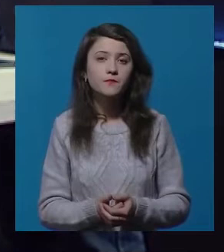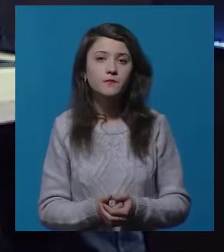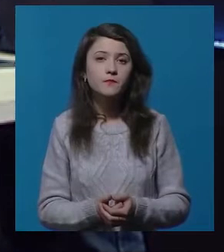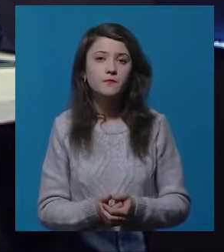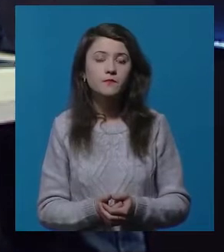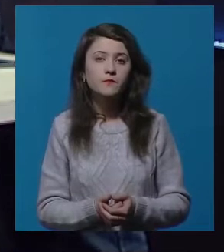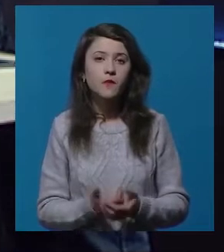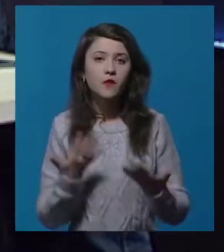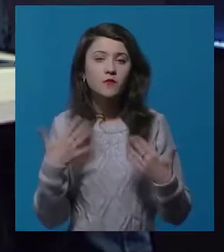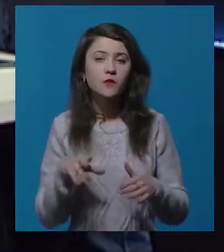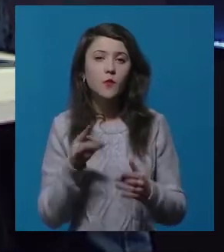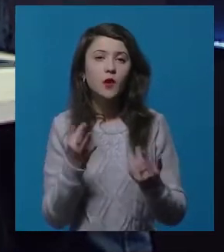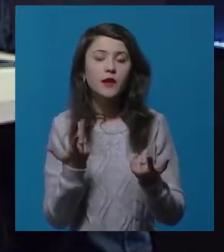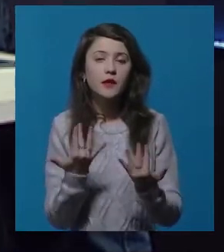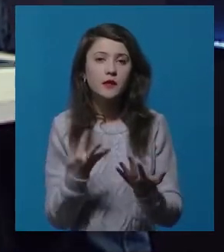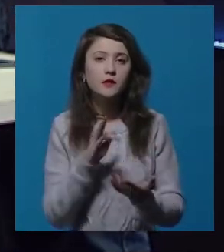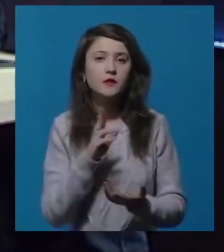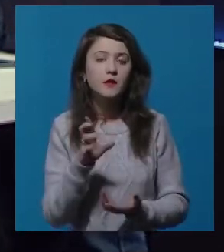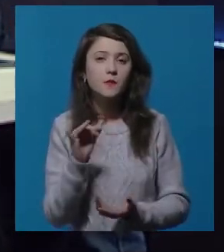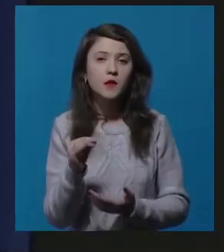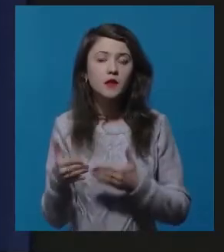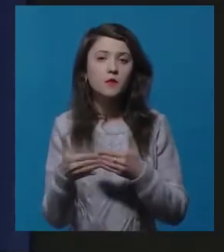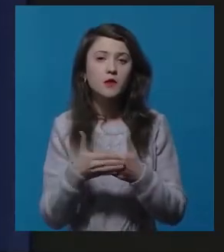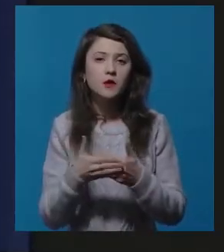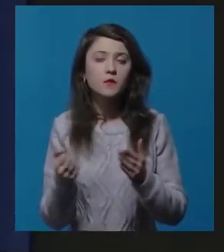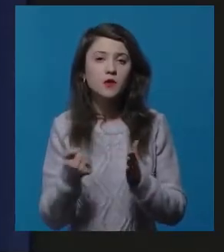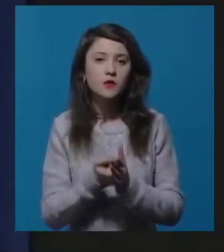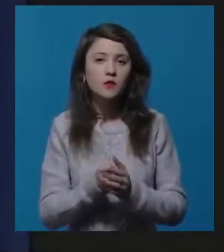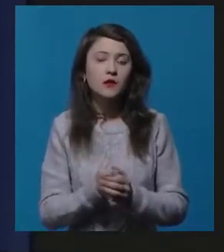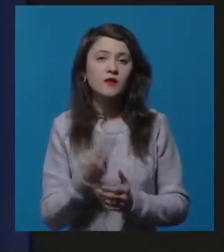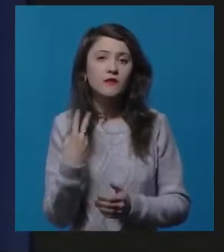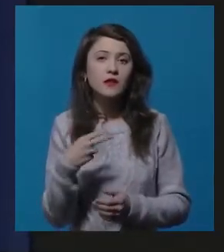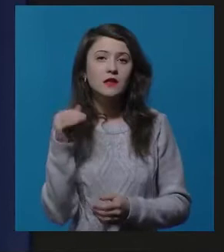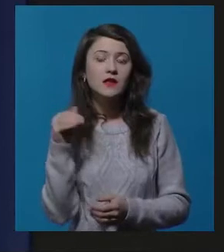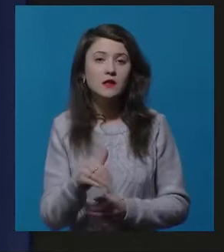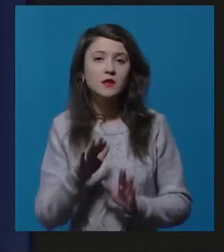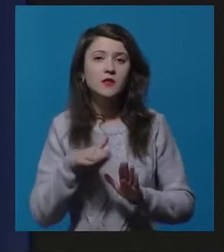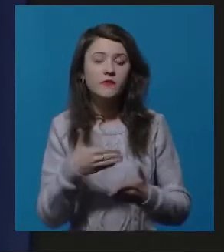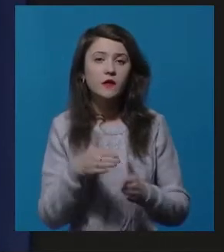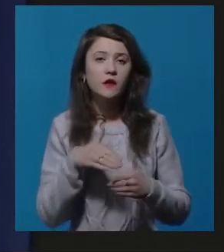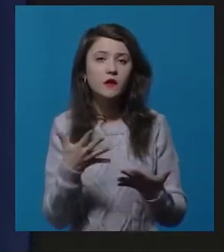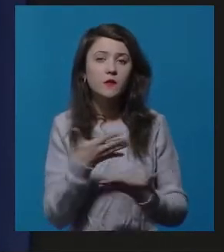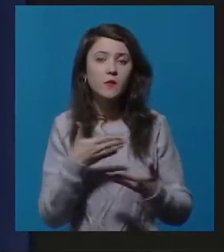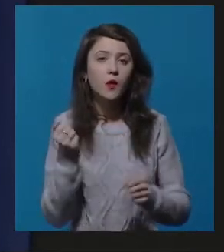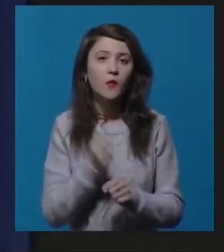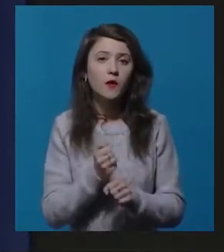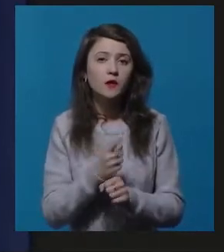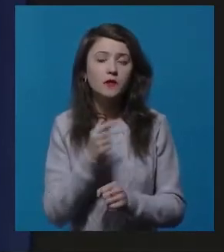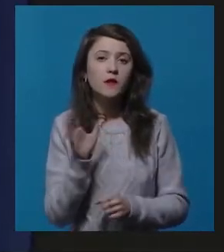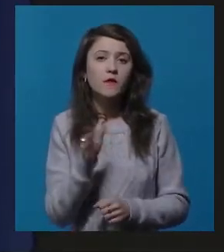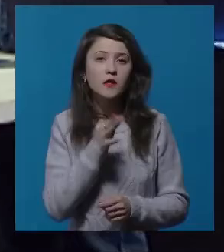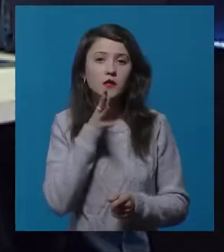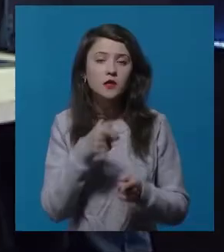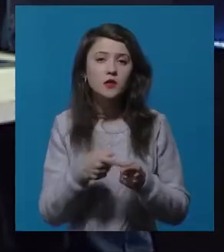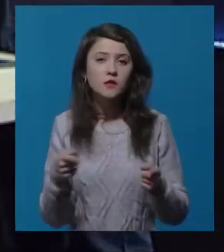вже по кількості, якби, наближаємося до 20 тисяч звернень, які ми опрацювали за цей весь період. Це